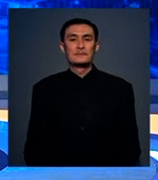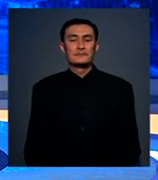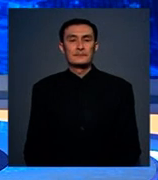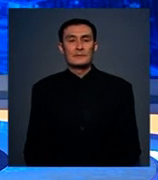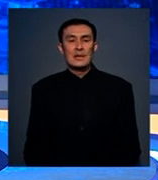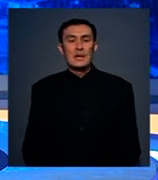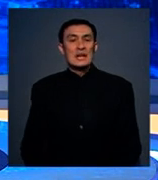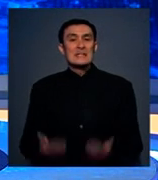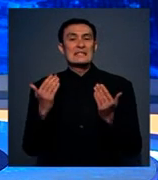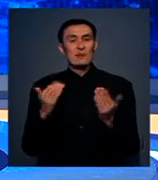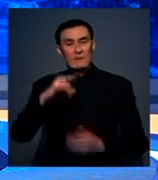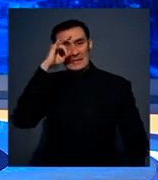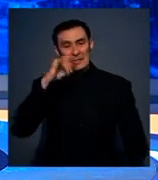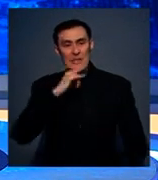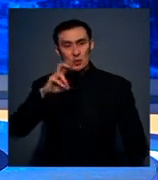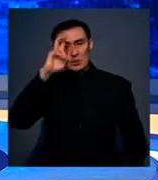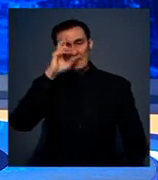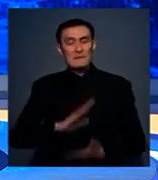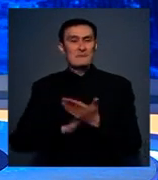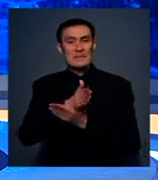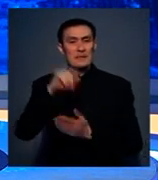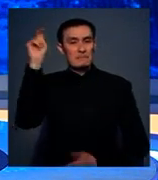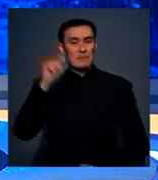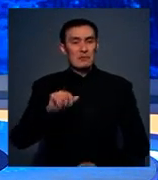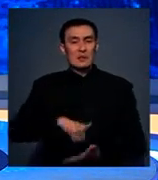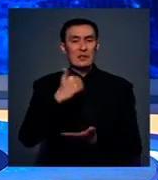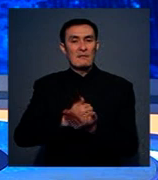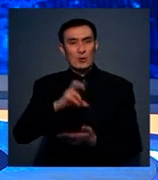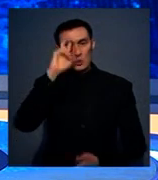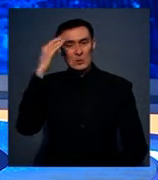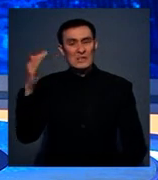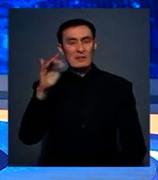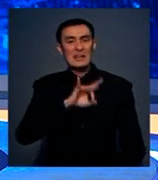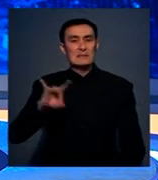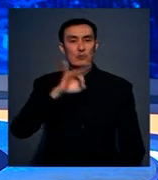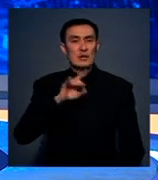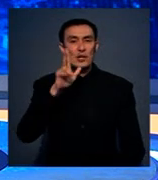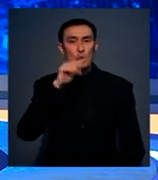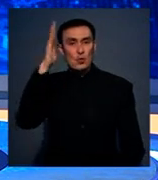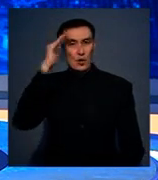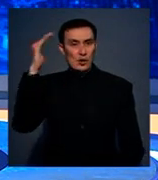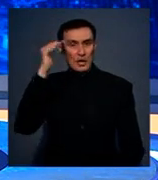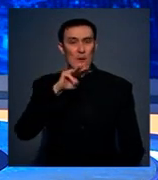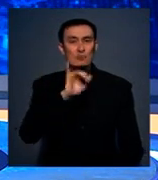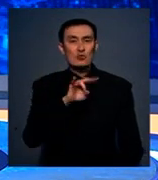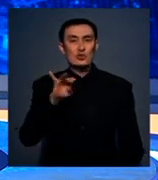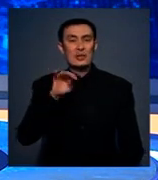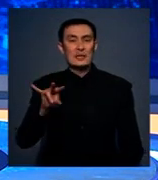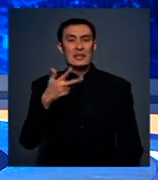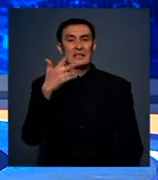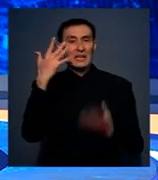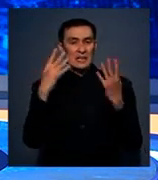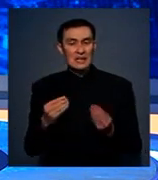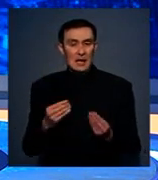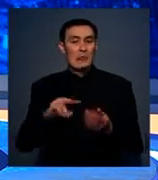К другим темам. Сегодня в Казахстан с государственным визитом прибыл президент Республики Корея Мун Дже Ин. В течение 3 дней